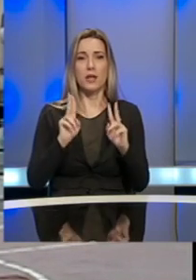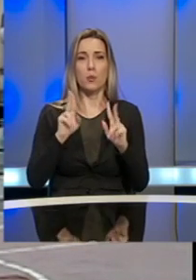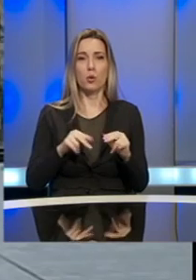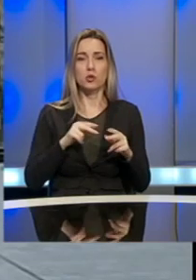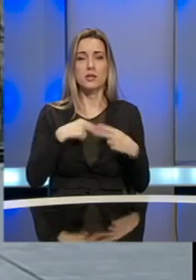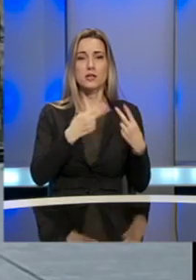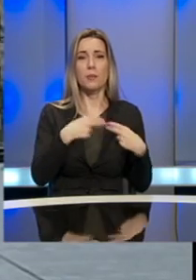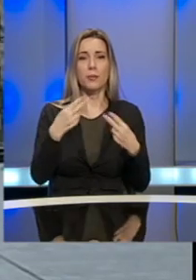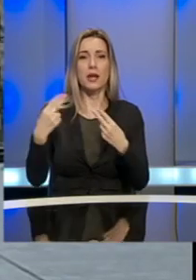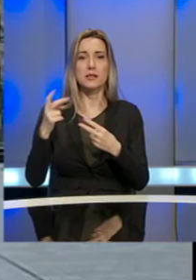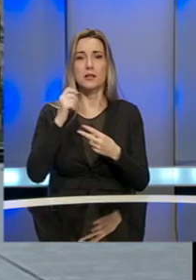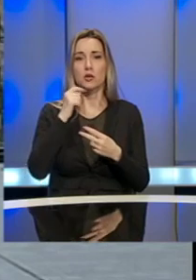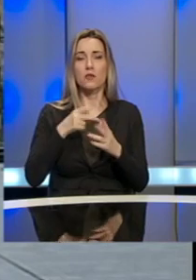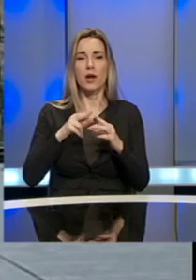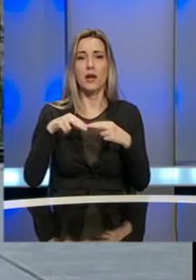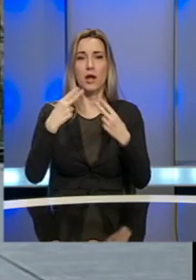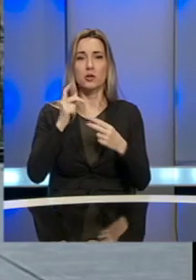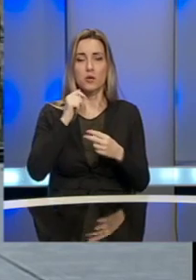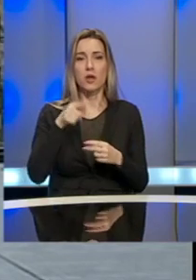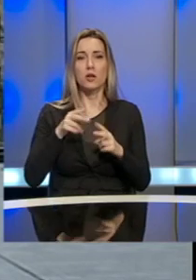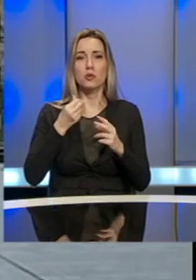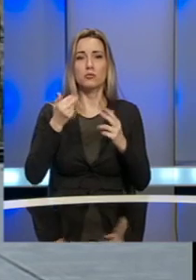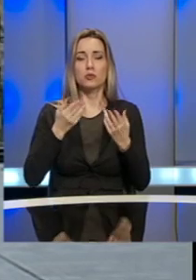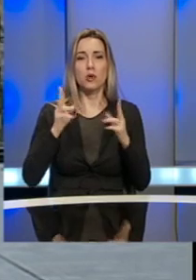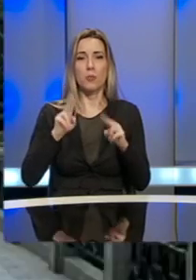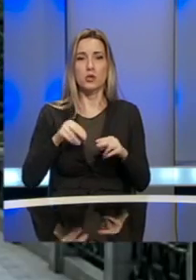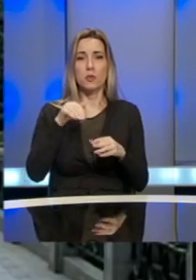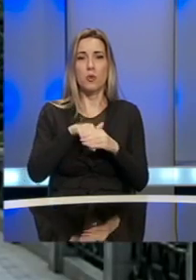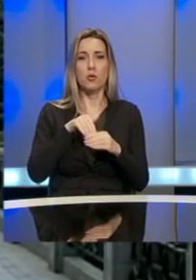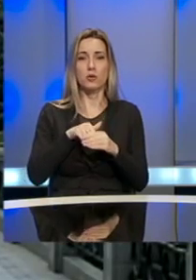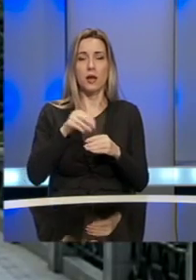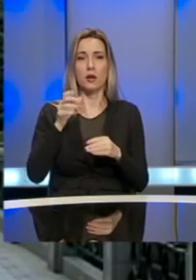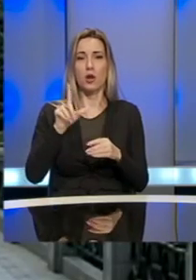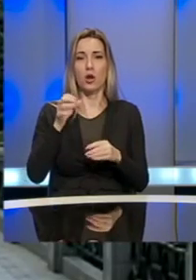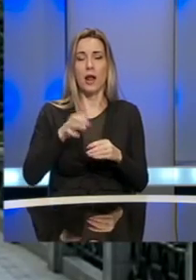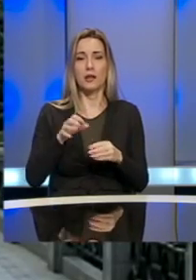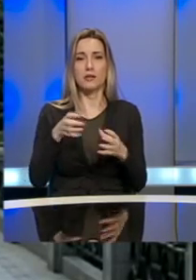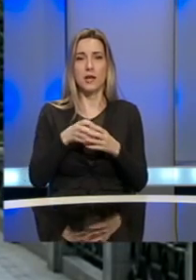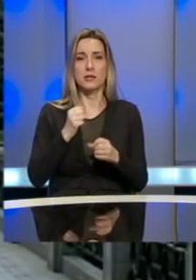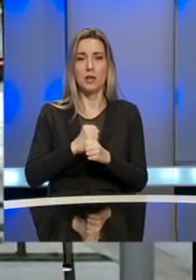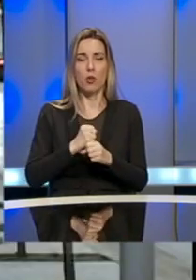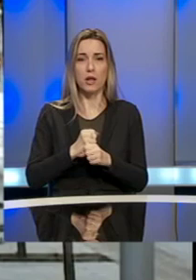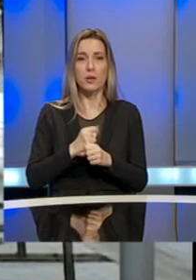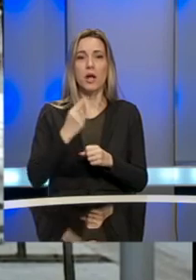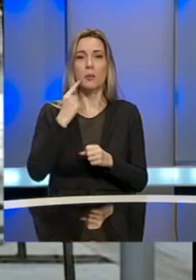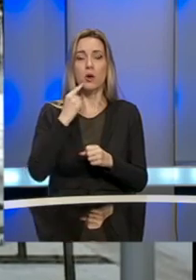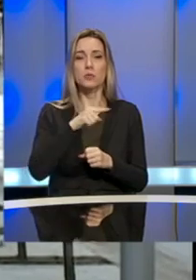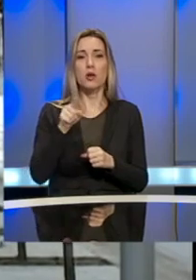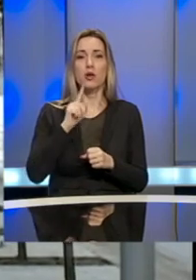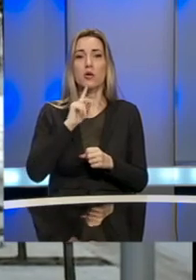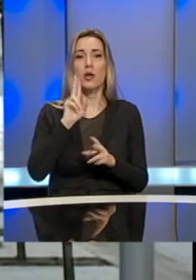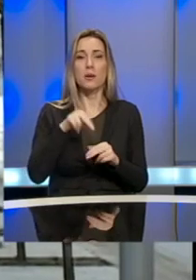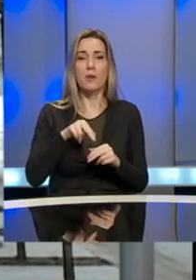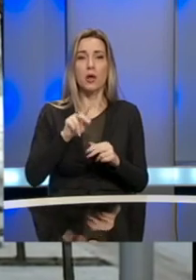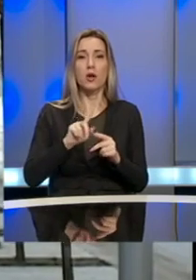da se prenese sa čovjeka na čovjeka. To je ono što možemo da unutar lokalne zajednice uradimo i da pokušamo da oni koji već imaju prenesu to